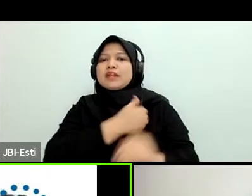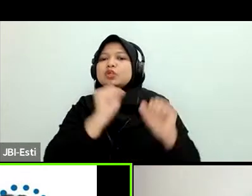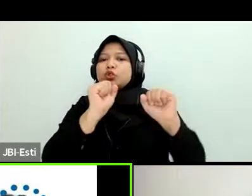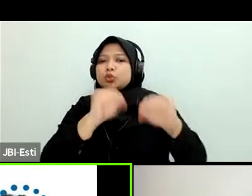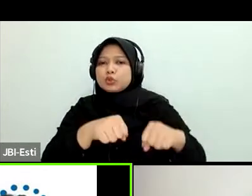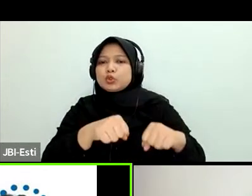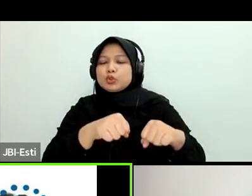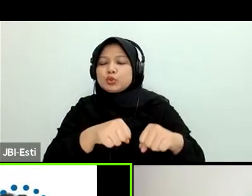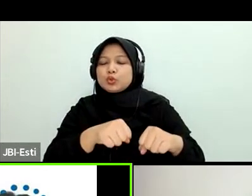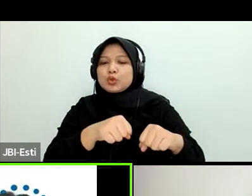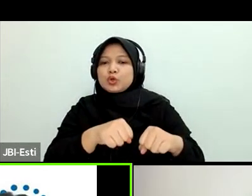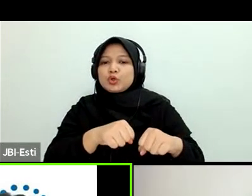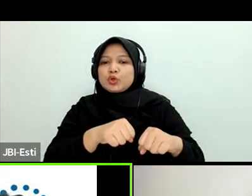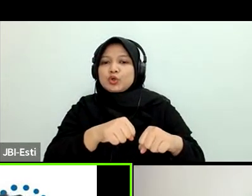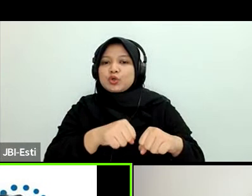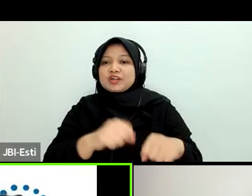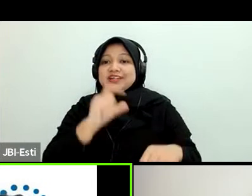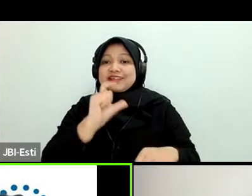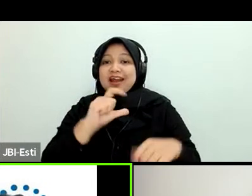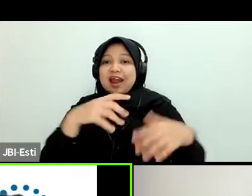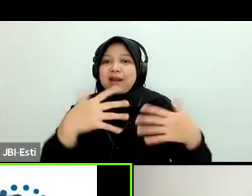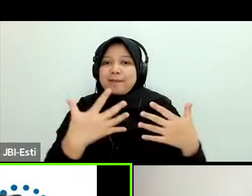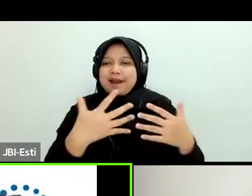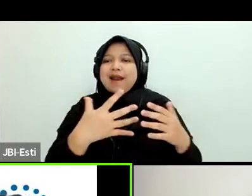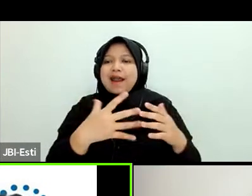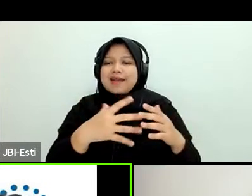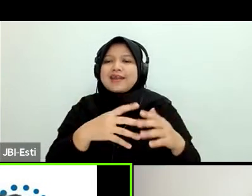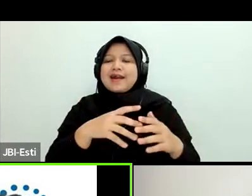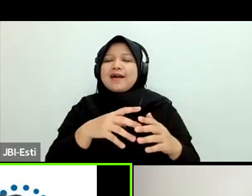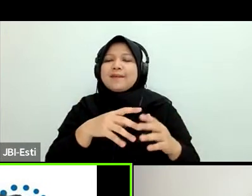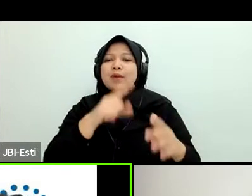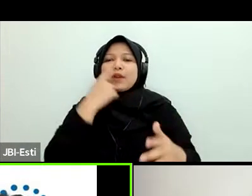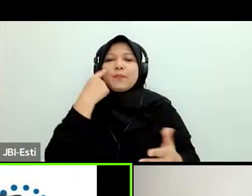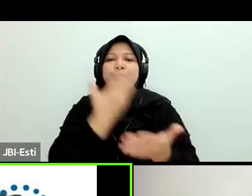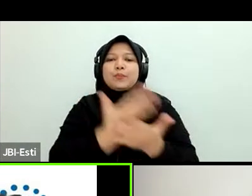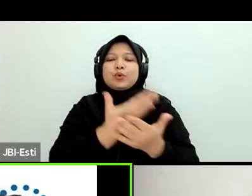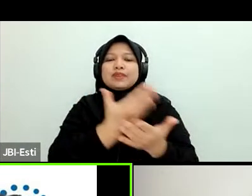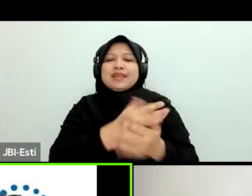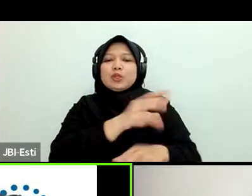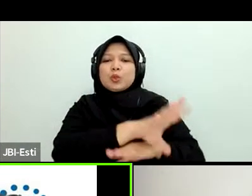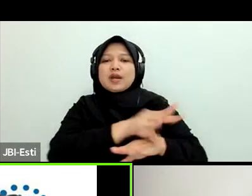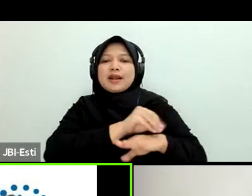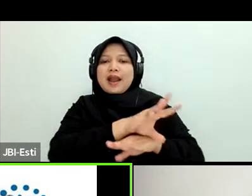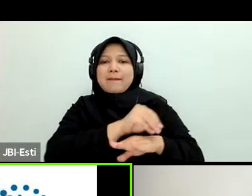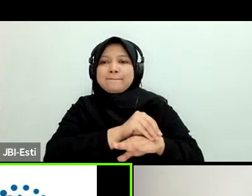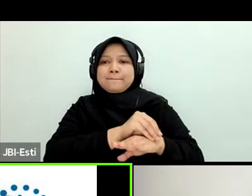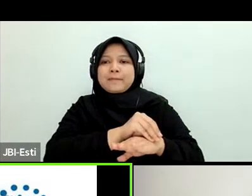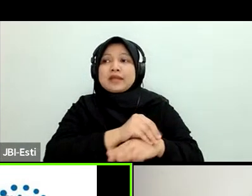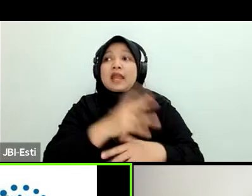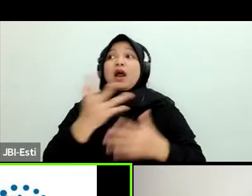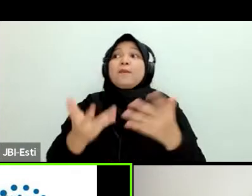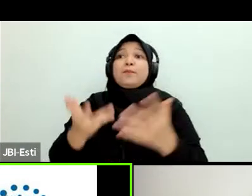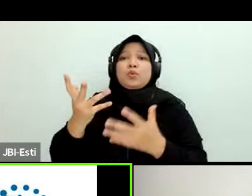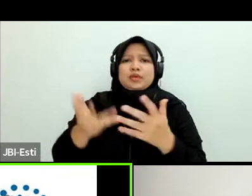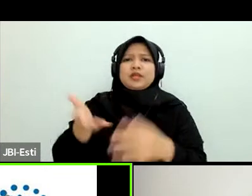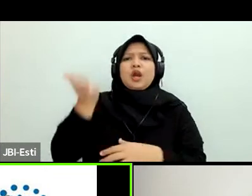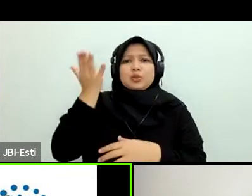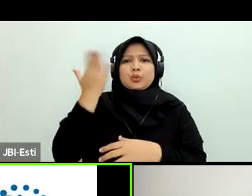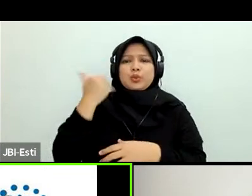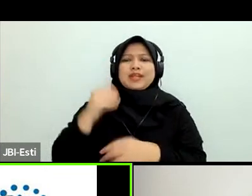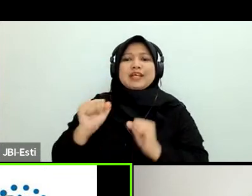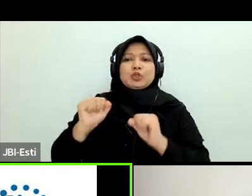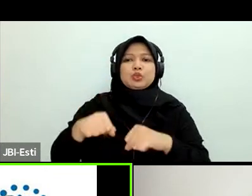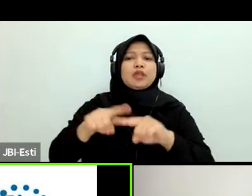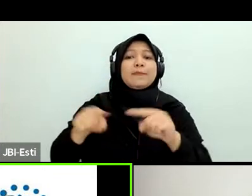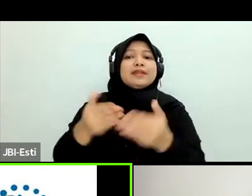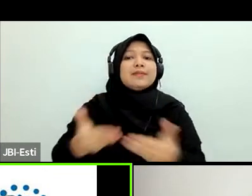cara menunjukkan rekaman ia mungkin pada saat itu dia setuju tapi dalam situasi seperti apa Maka menurut saya sekarang